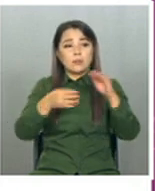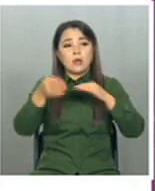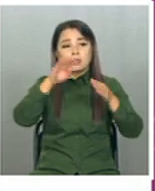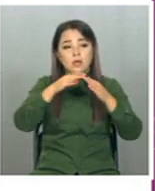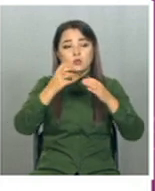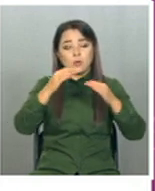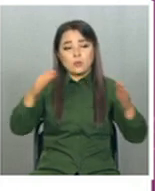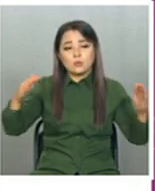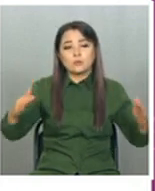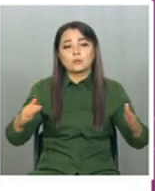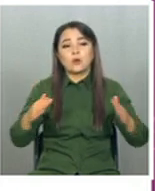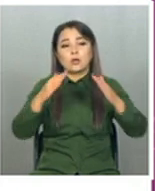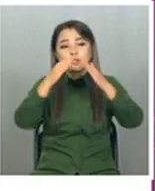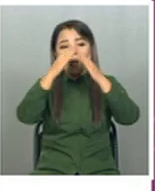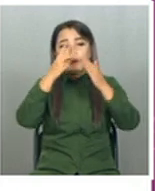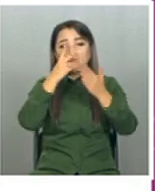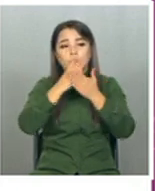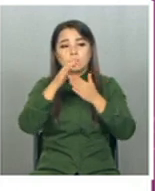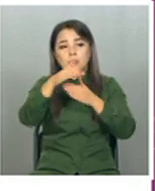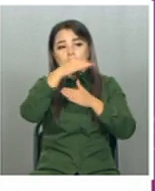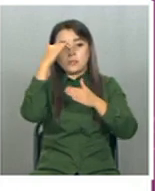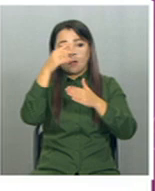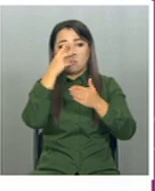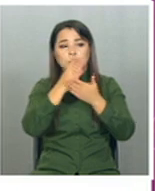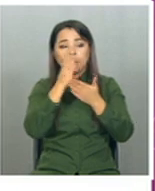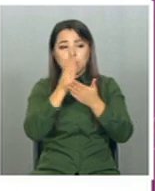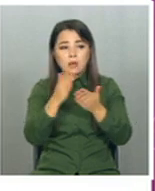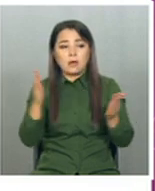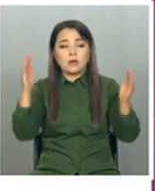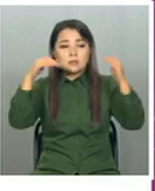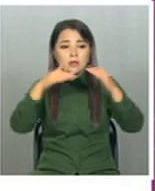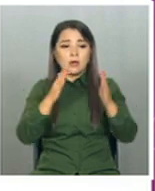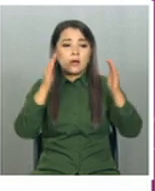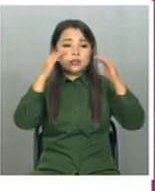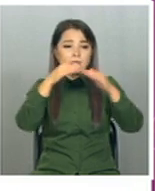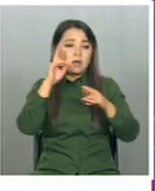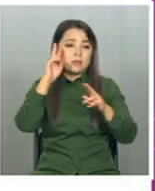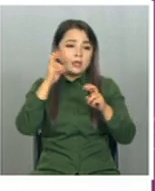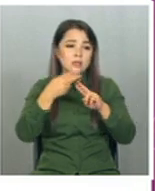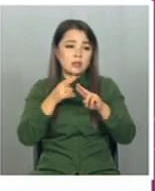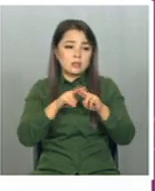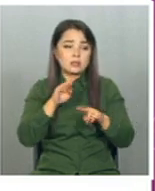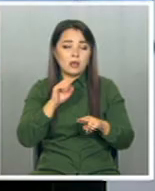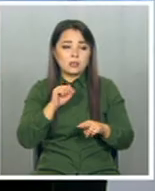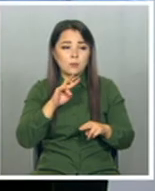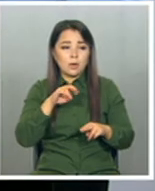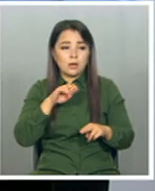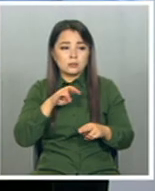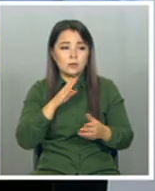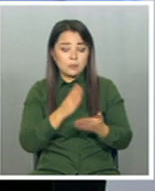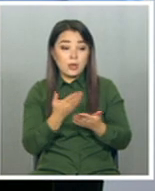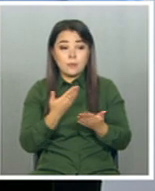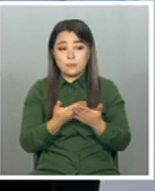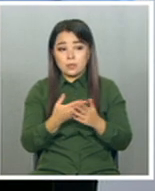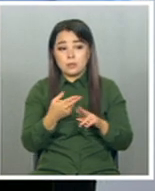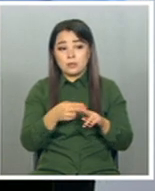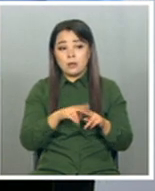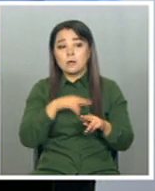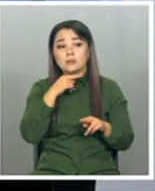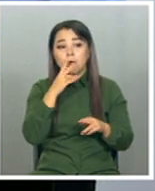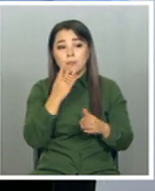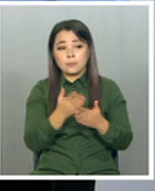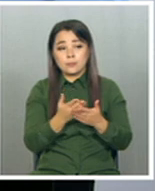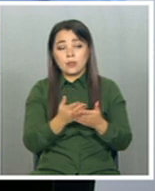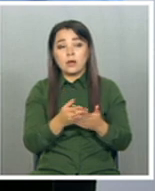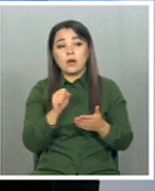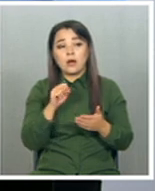қарай көтеріліп тауды құрайды. Оларды біз қатпарлы таулар деп атаймыз. Мысалы үшін, осы жерде біз